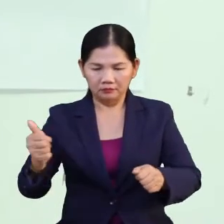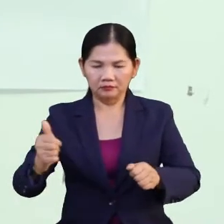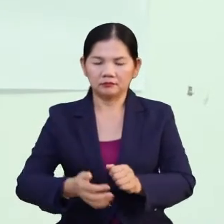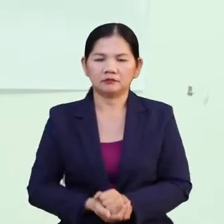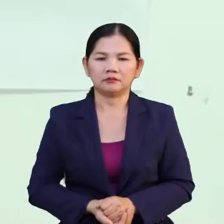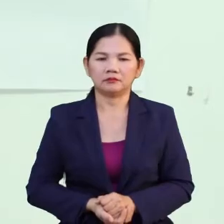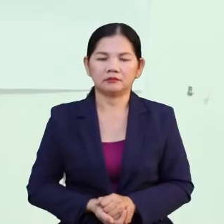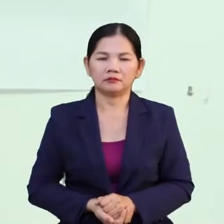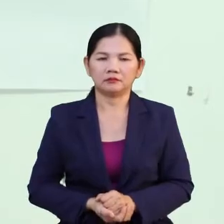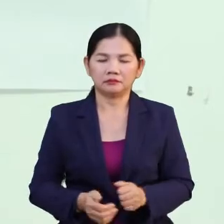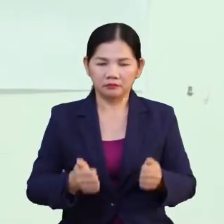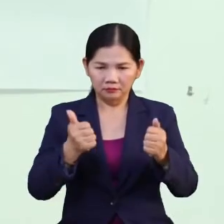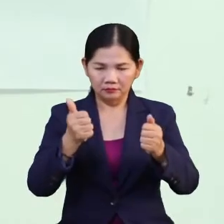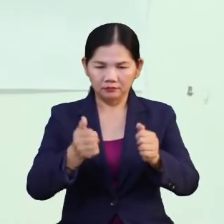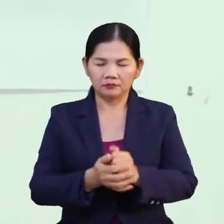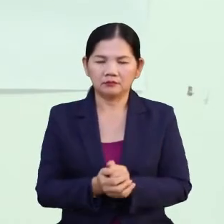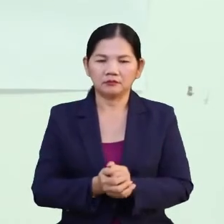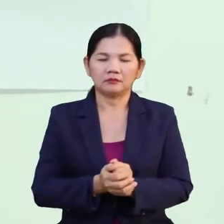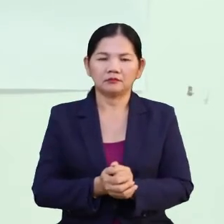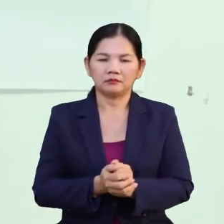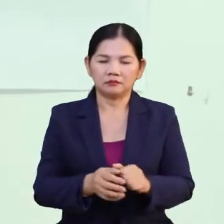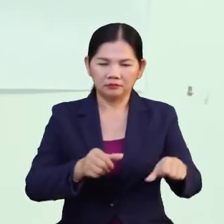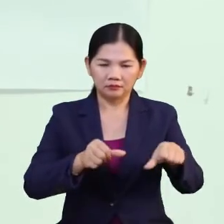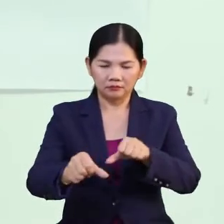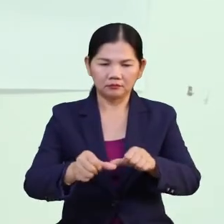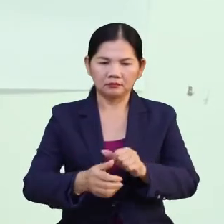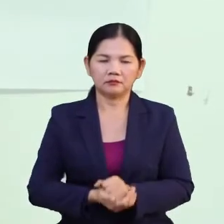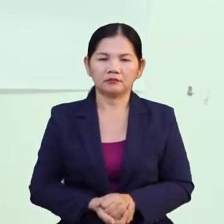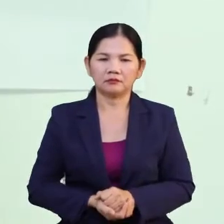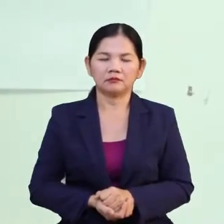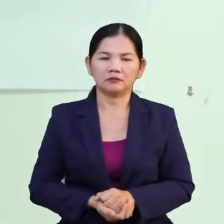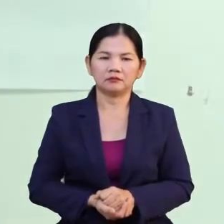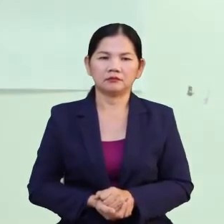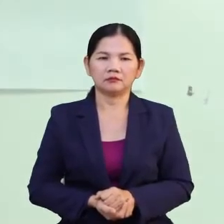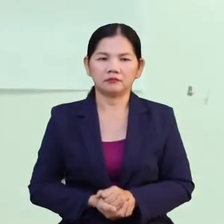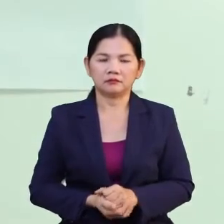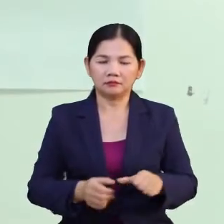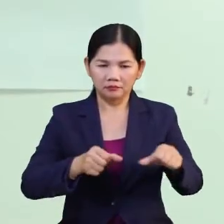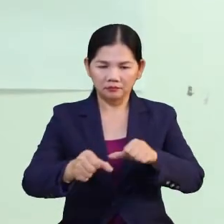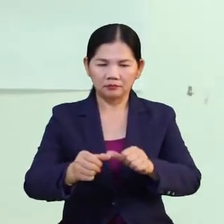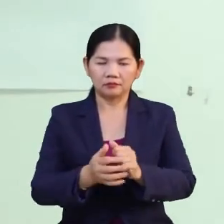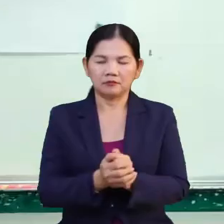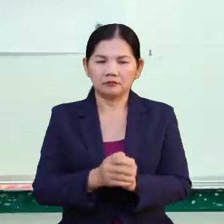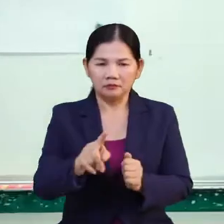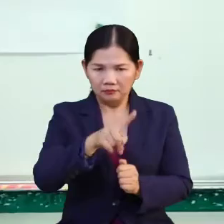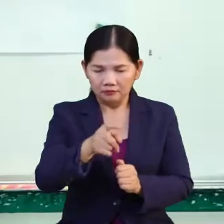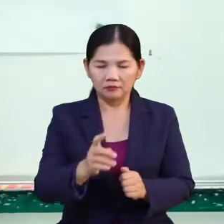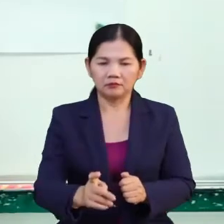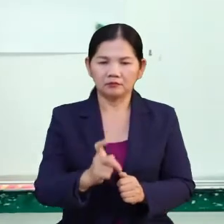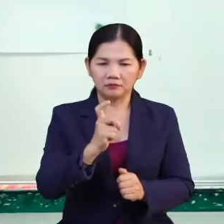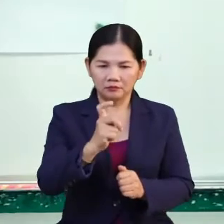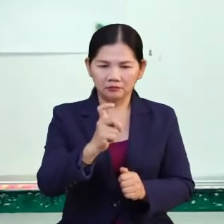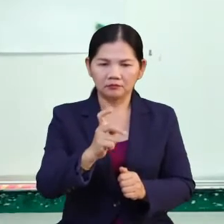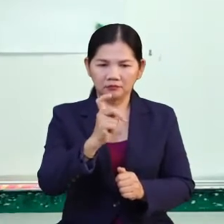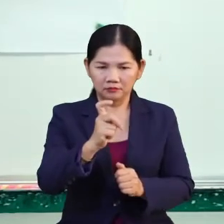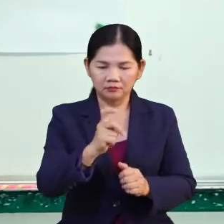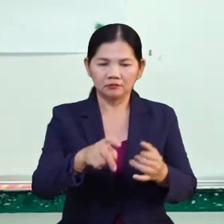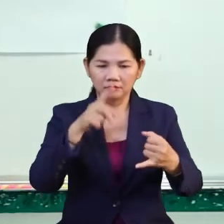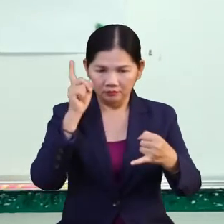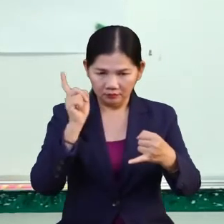នចាល្អណាស់តោះឥឡូវគឺយើងបន្តទៅចាបន្តទៅសំណួរកចាជាសំណួរ